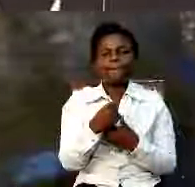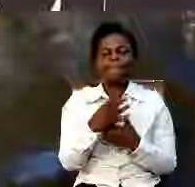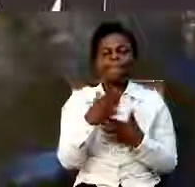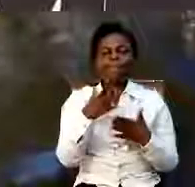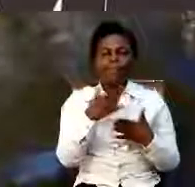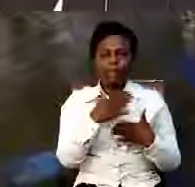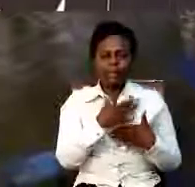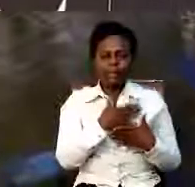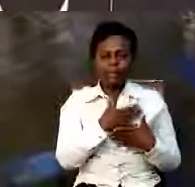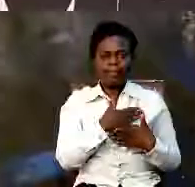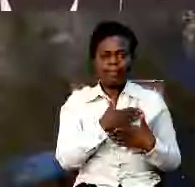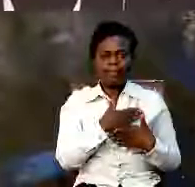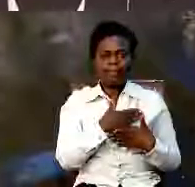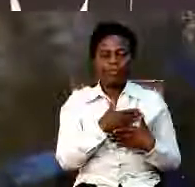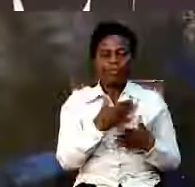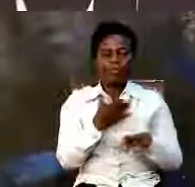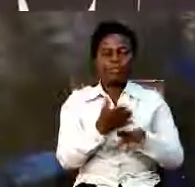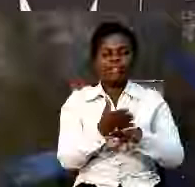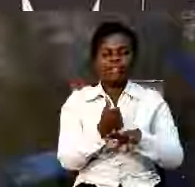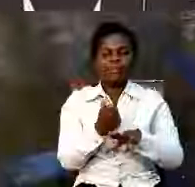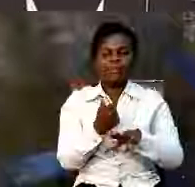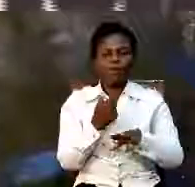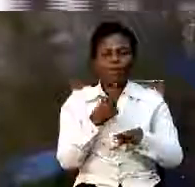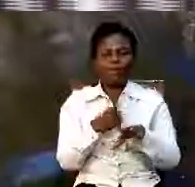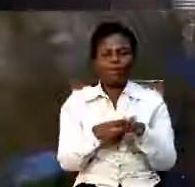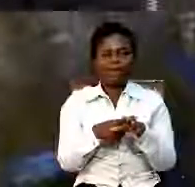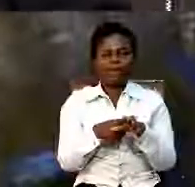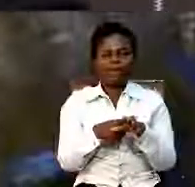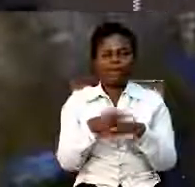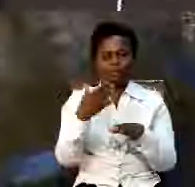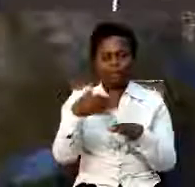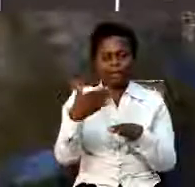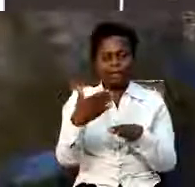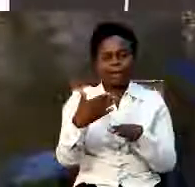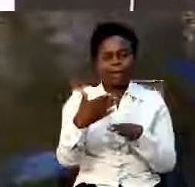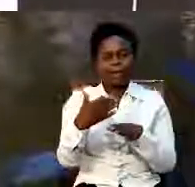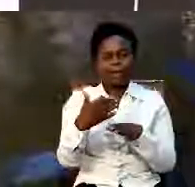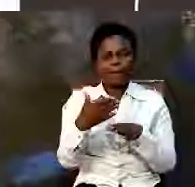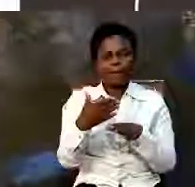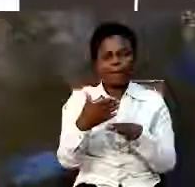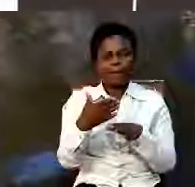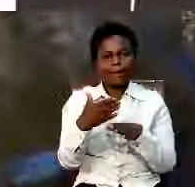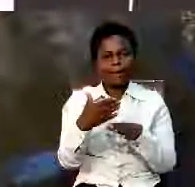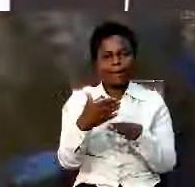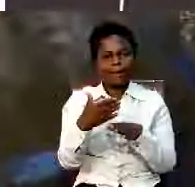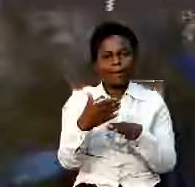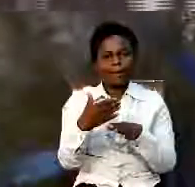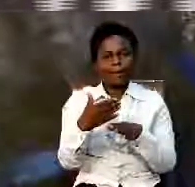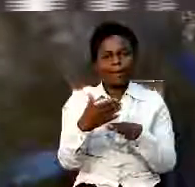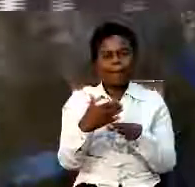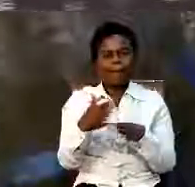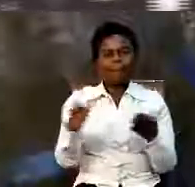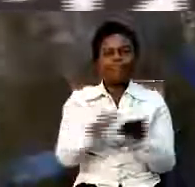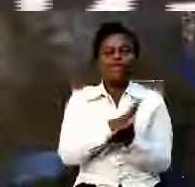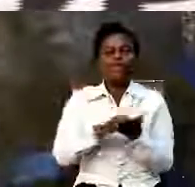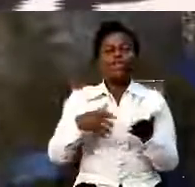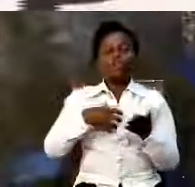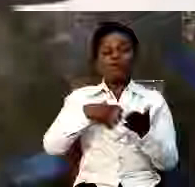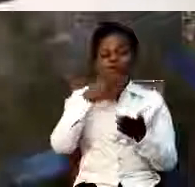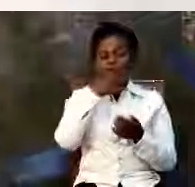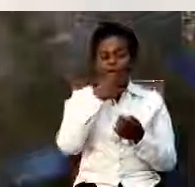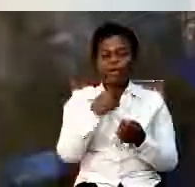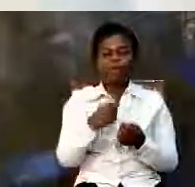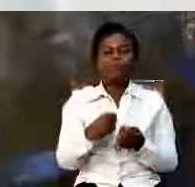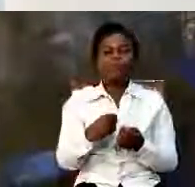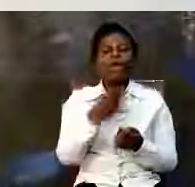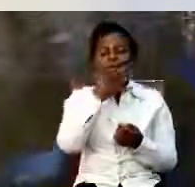Napenda kwa sababu ya muda nisogee kidogo. Jambo labda nizungumze kidogo hofu ya wanaume. Wanaume